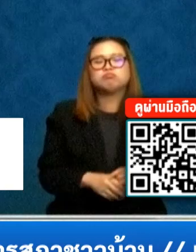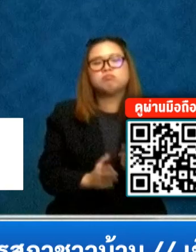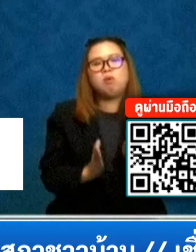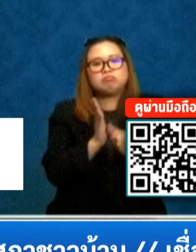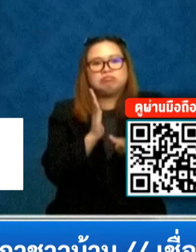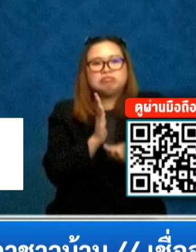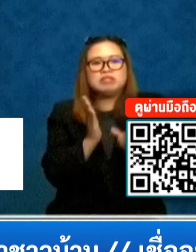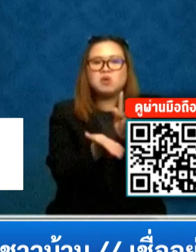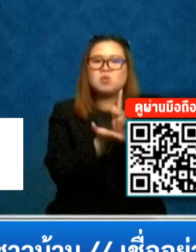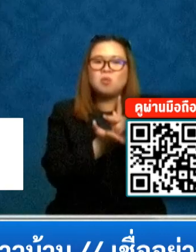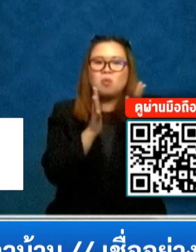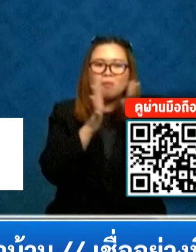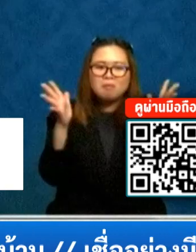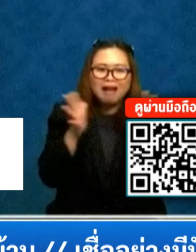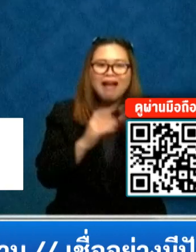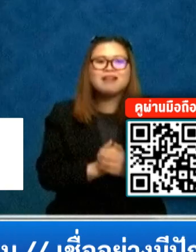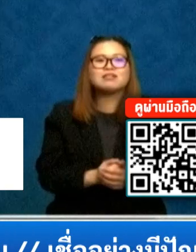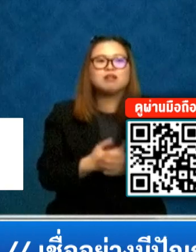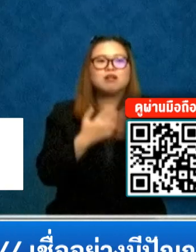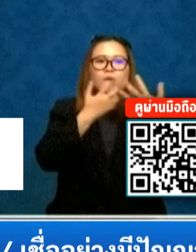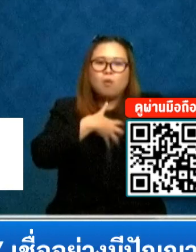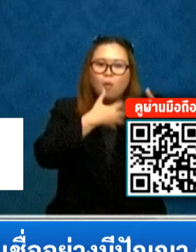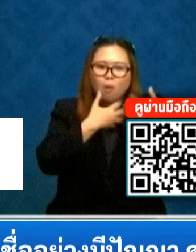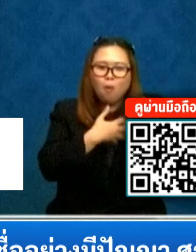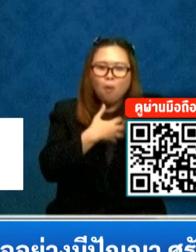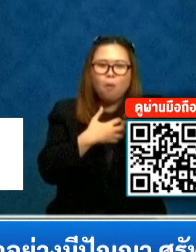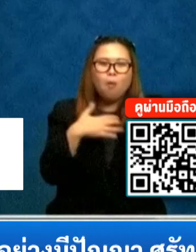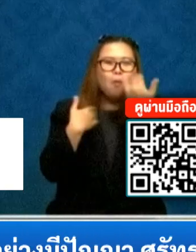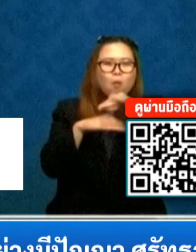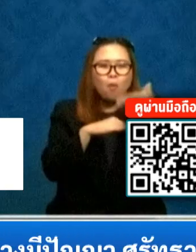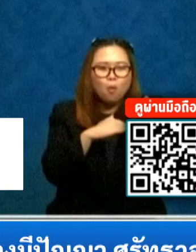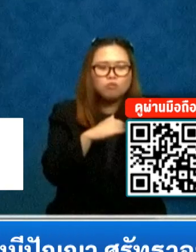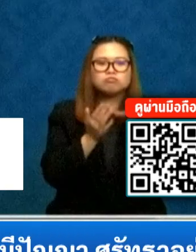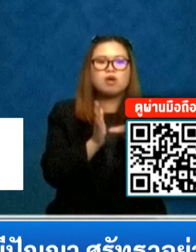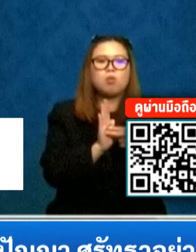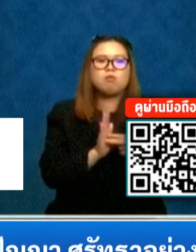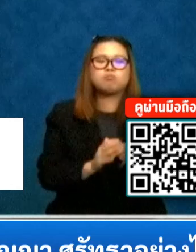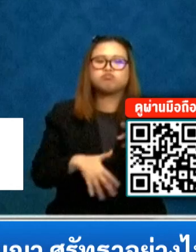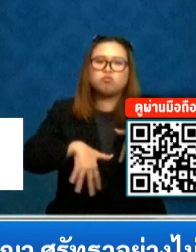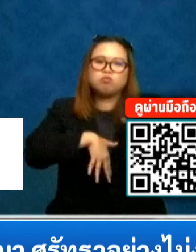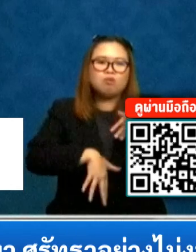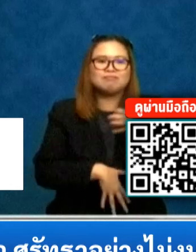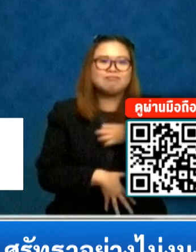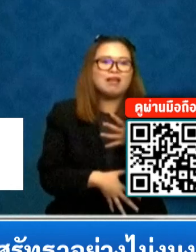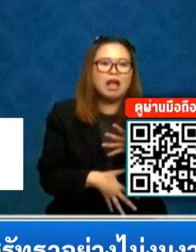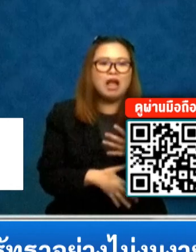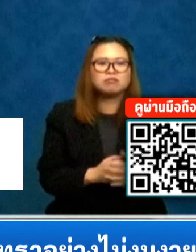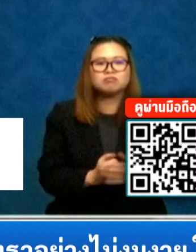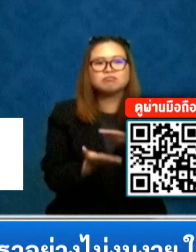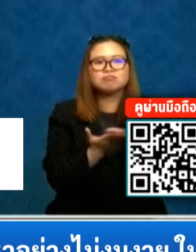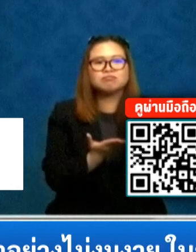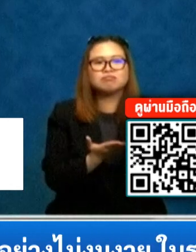ช้าเก่งแต่ผลิตสินค้าที่โลกไม่ต้องการท่านประธานครับนี่แหละครับทำให้